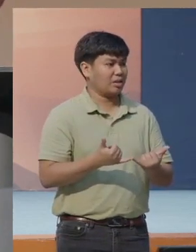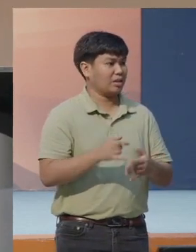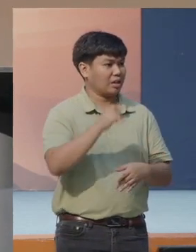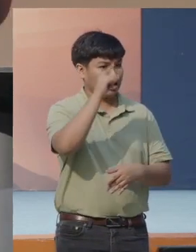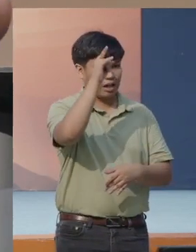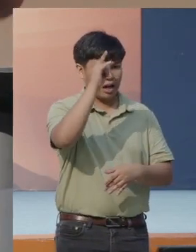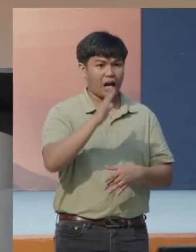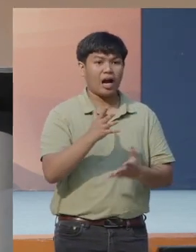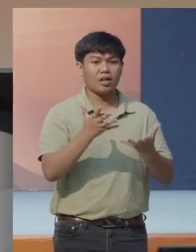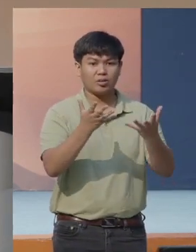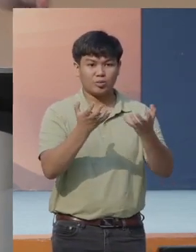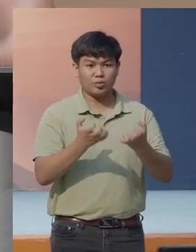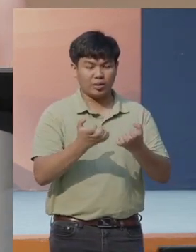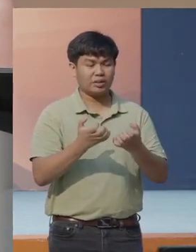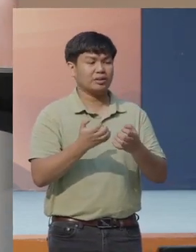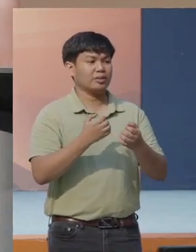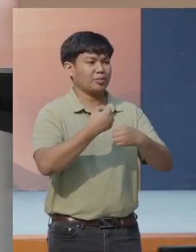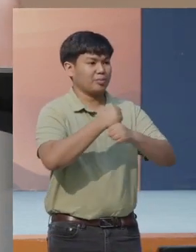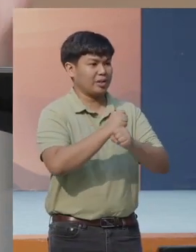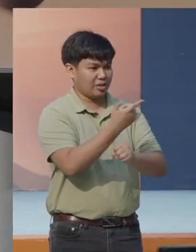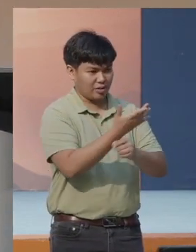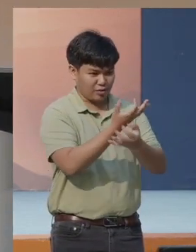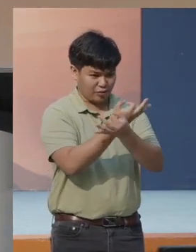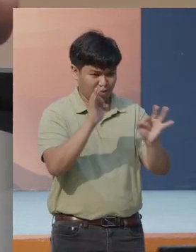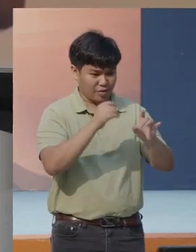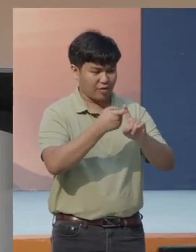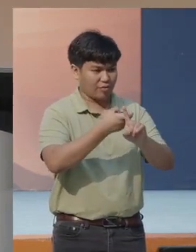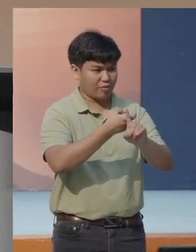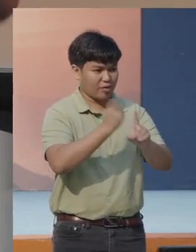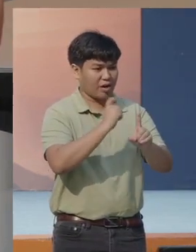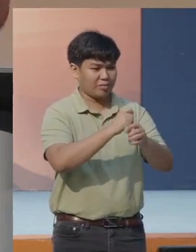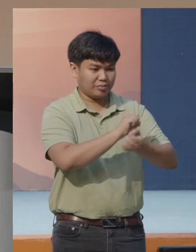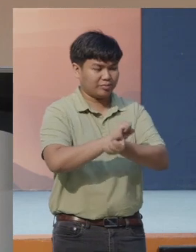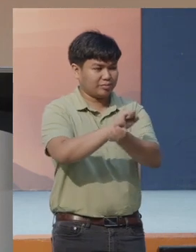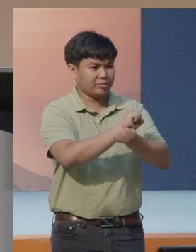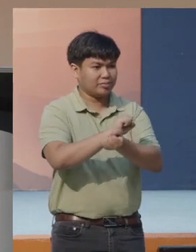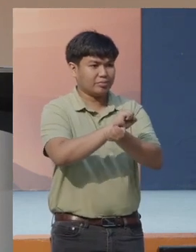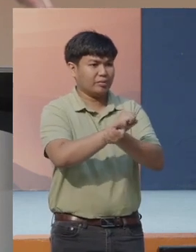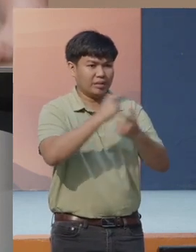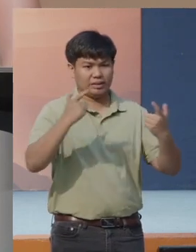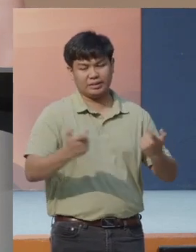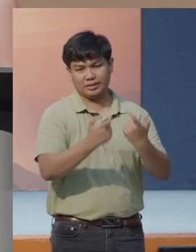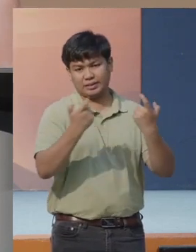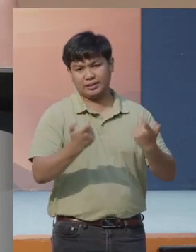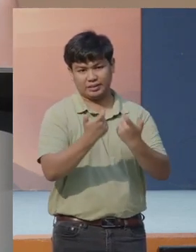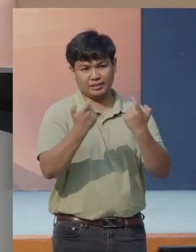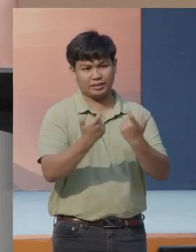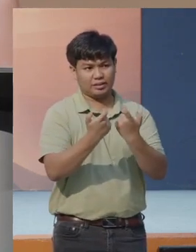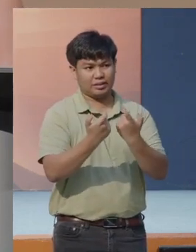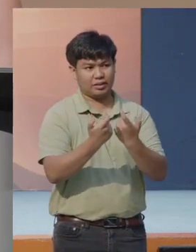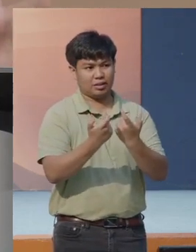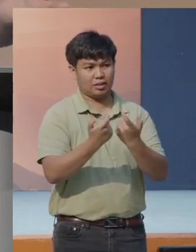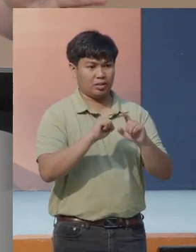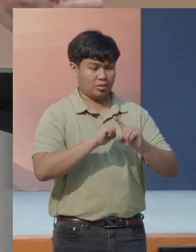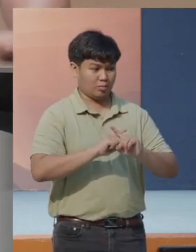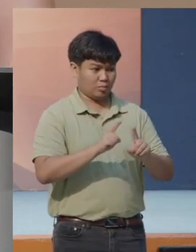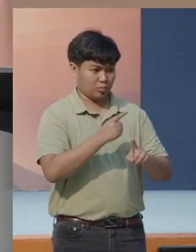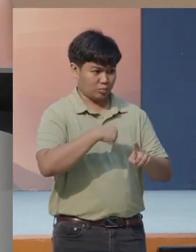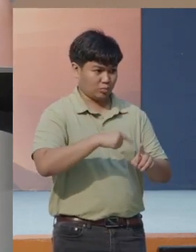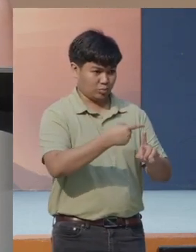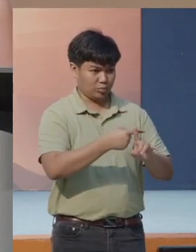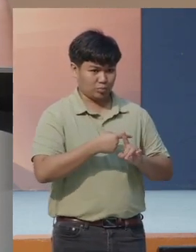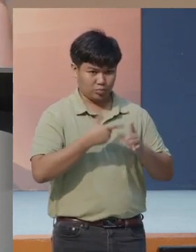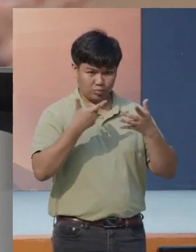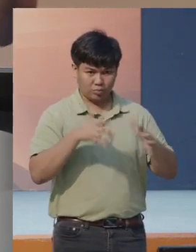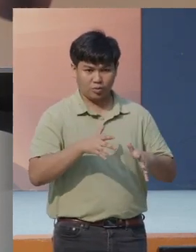God wants to set you free from the bondage and prison of sin. Hindi man masosolve